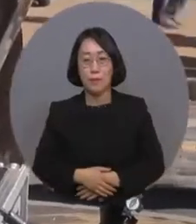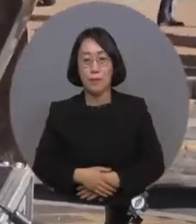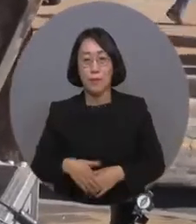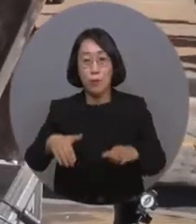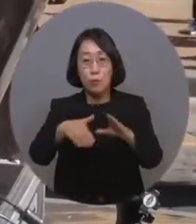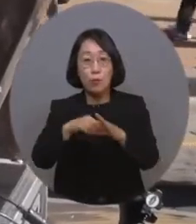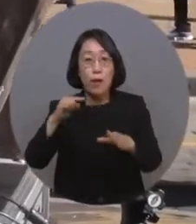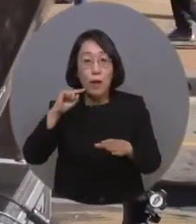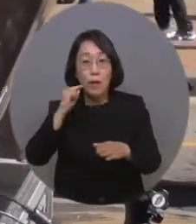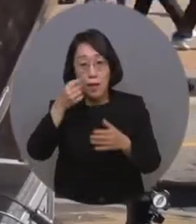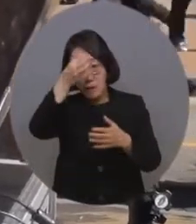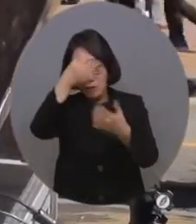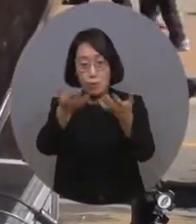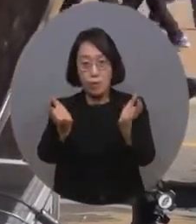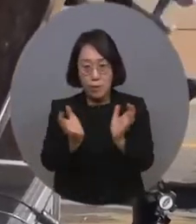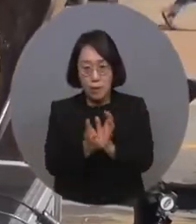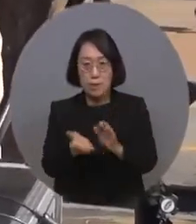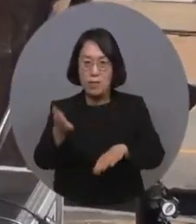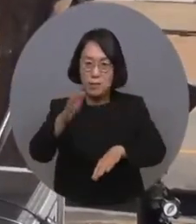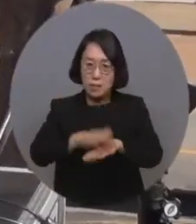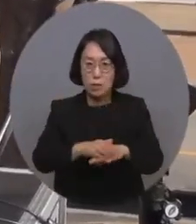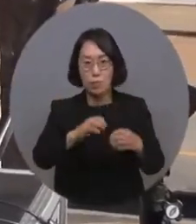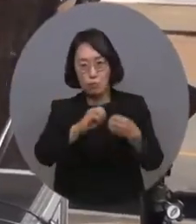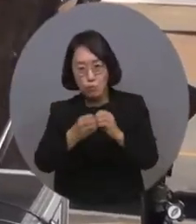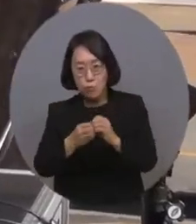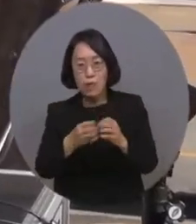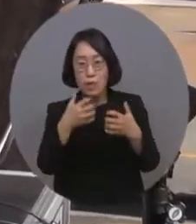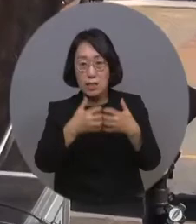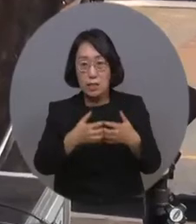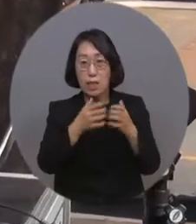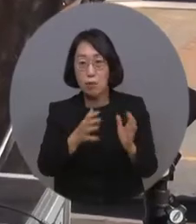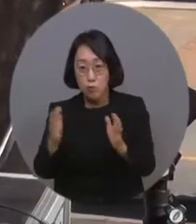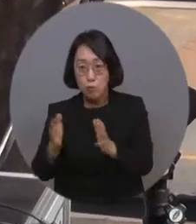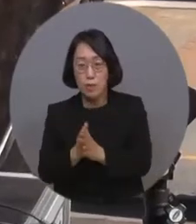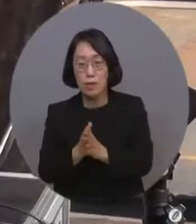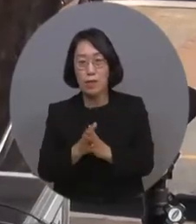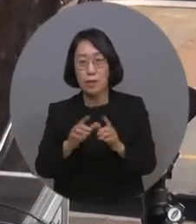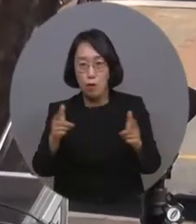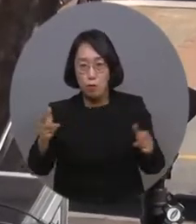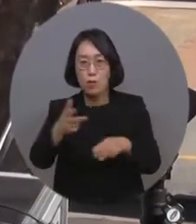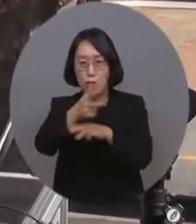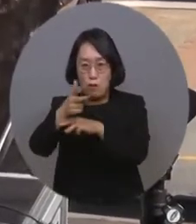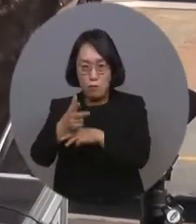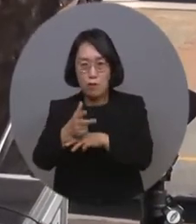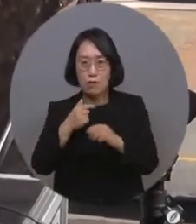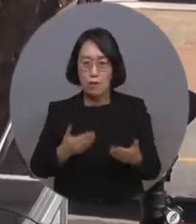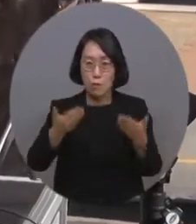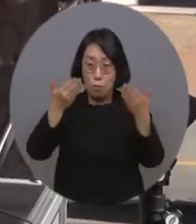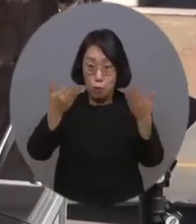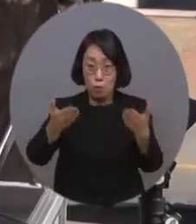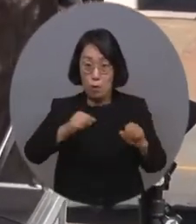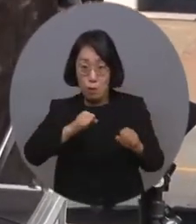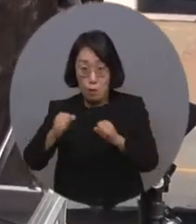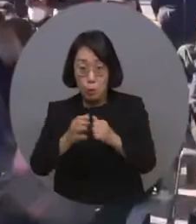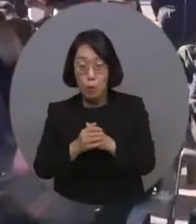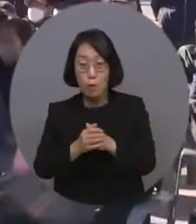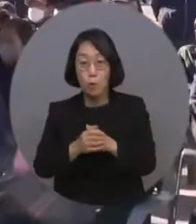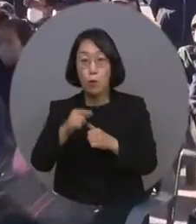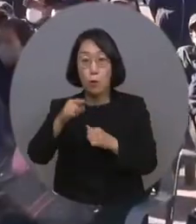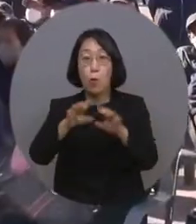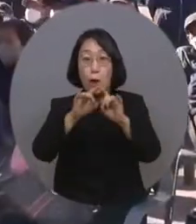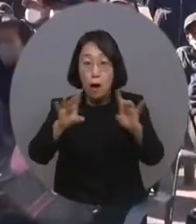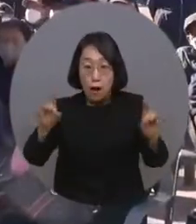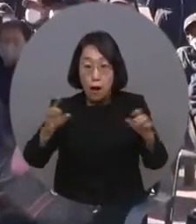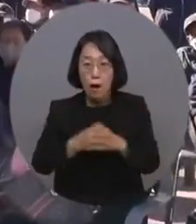한민문화예술단은 자체적으로 음향서부터 무대 영상 촬영까지 어르신들이 직접 만들어가며 봉사하고 있고